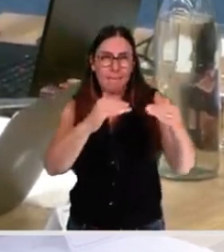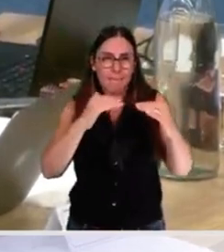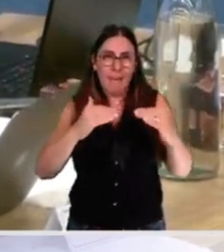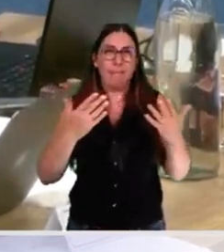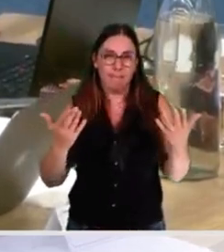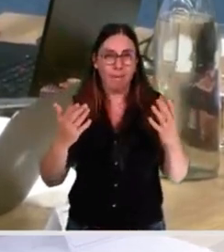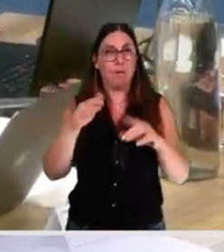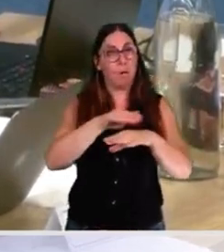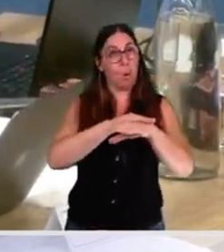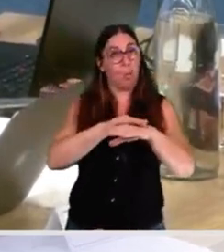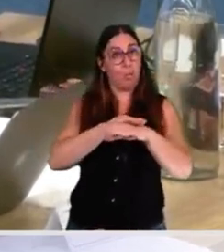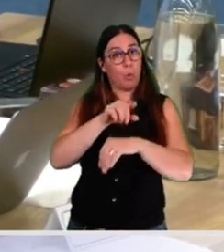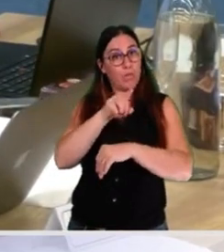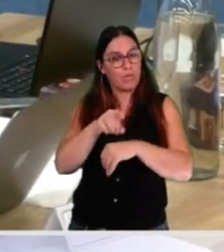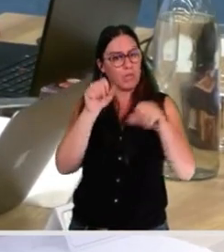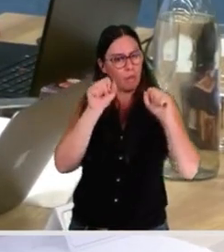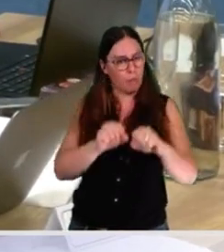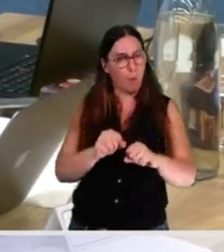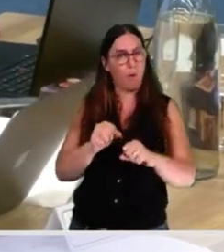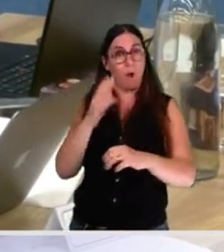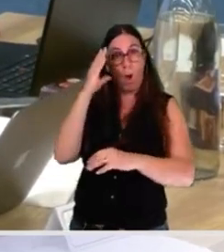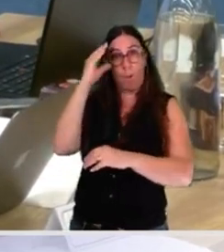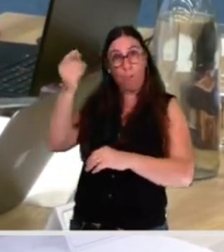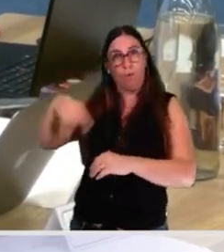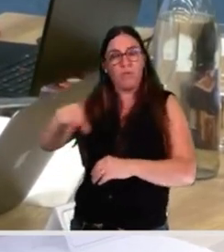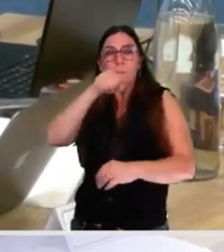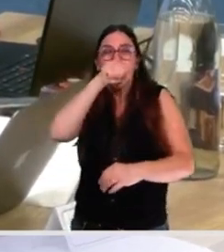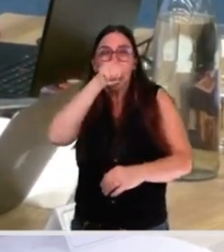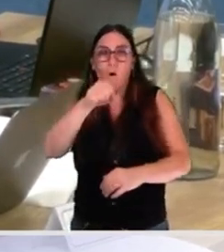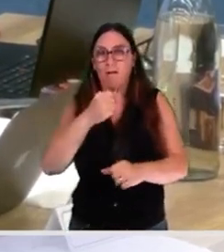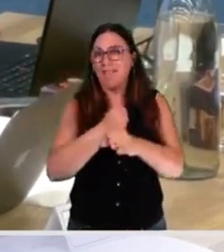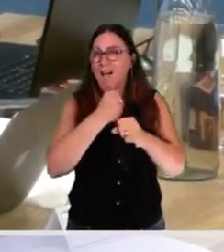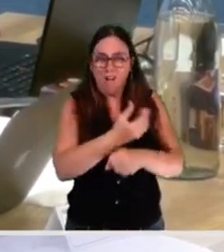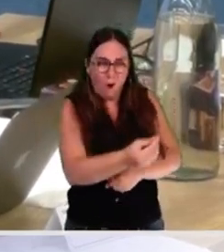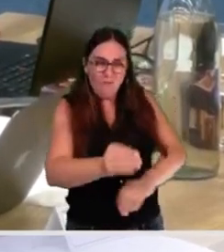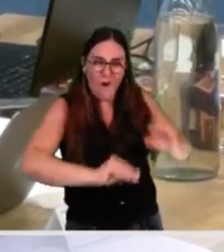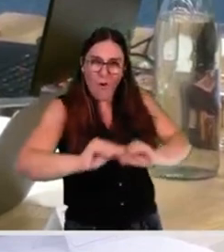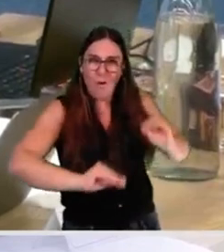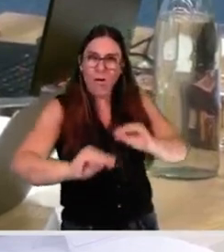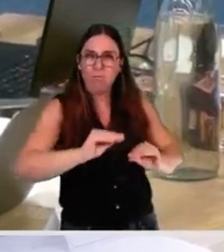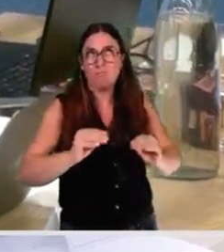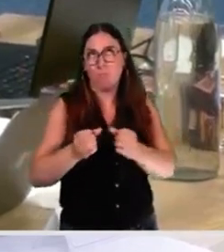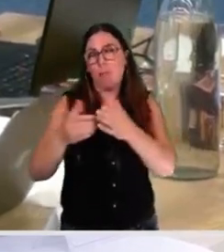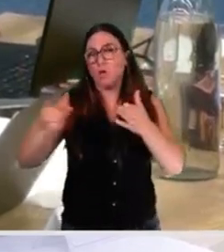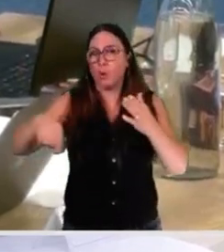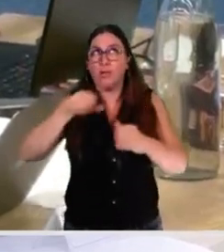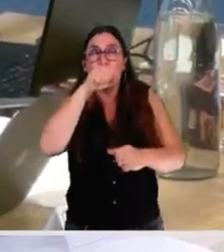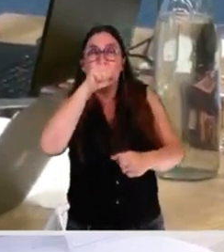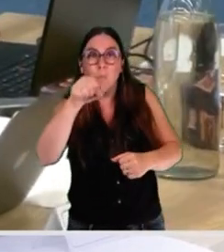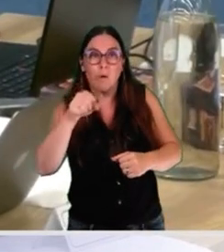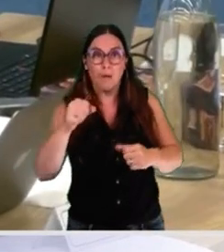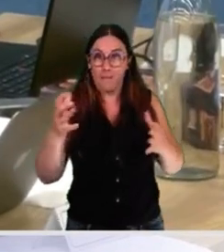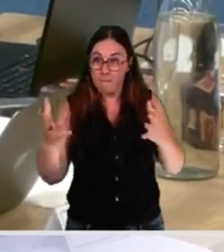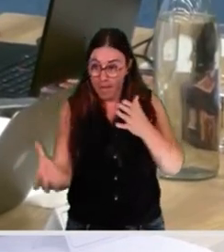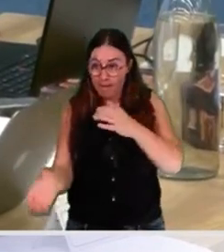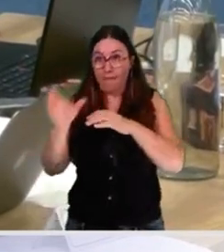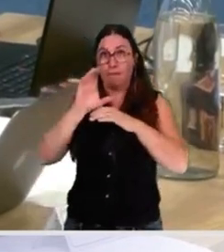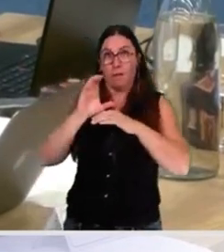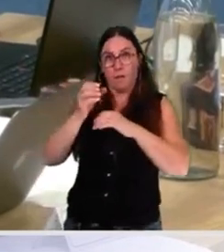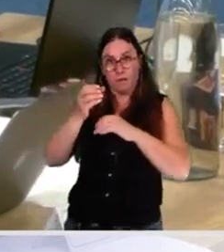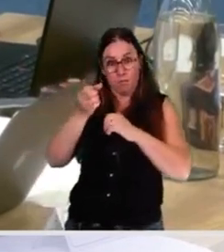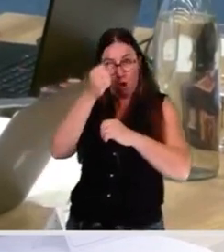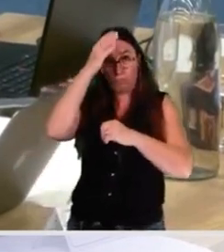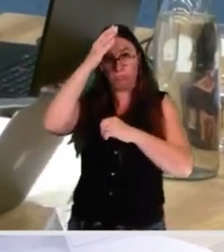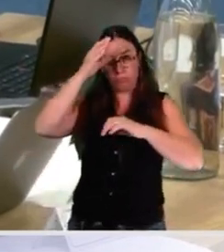politique permettrait d'associer les personnels passionnés, évidemment, par leur travail, pour la plupart, les associer à une montée en